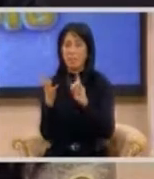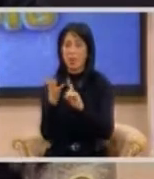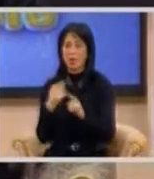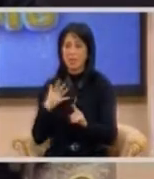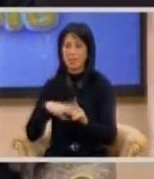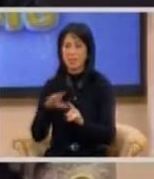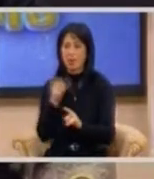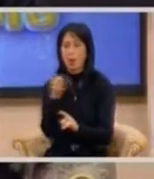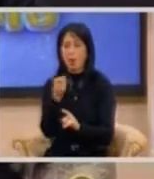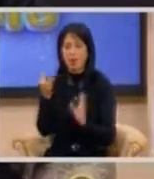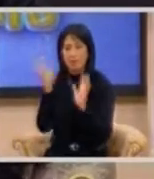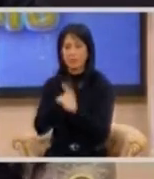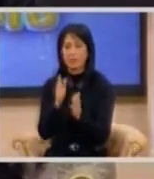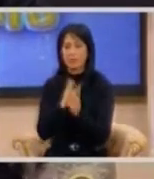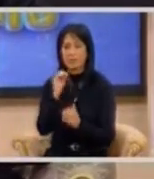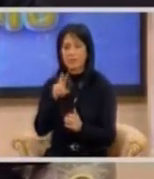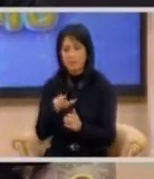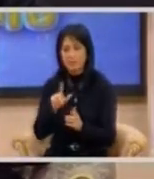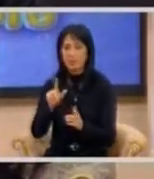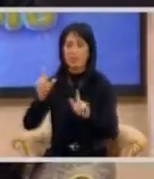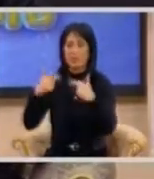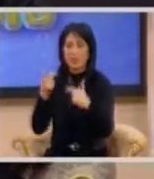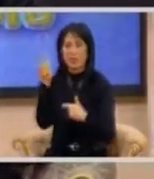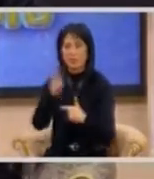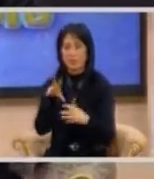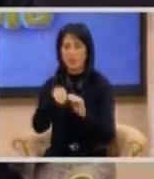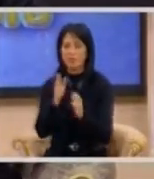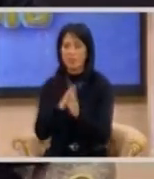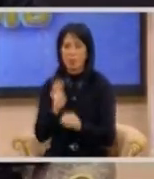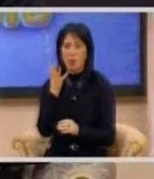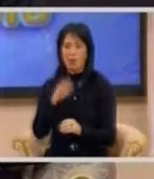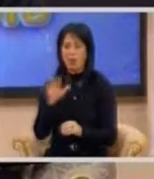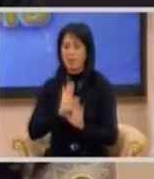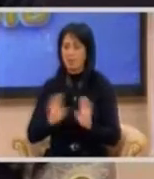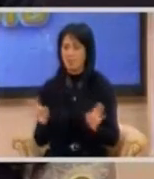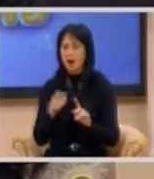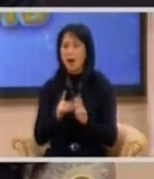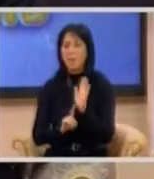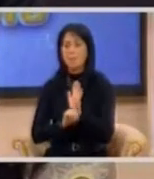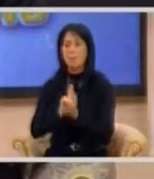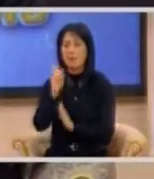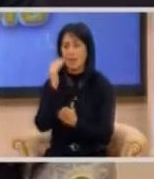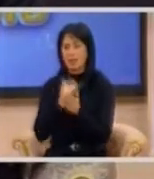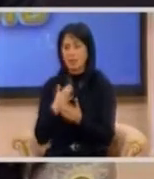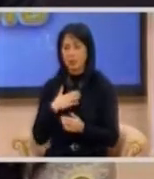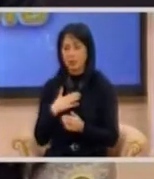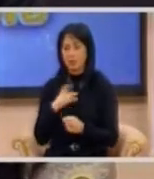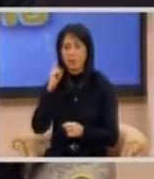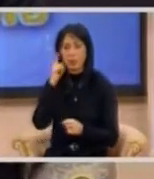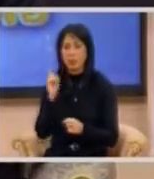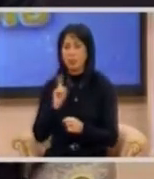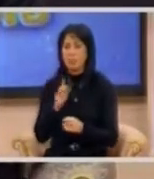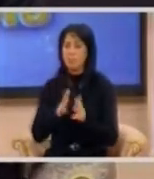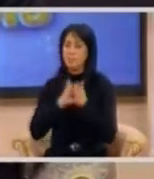ორივე სერვისი ერთად ამოქმედდა, როგორც SMS შეტყობინება, ასევე ვიდეო ზარის სერვისი. თავდაპირველ ეტაპზე ჩვენ ვფიქრობდით, რომ უფრო